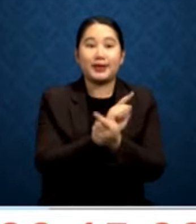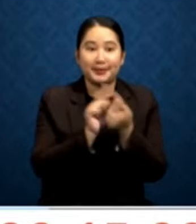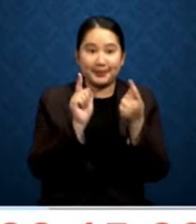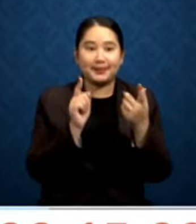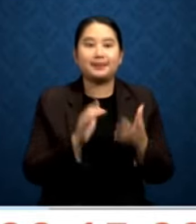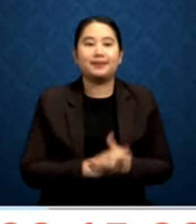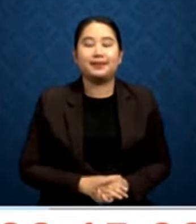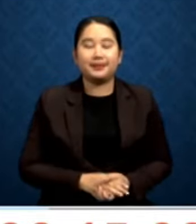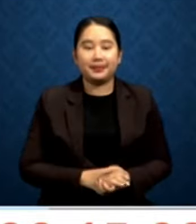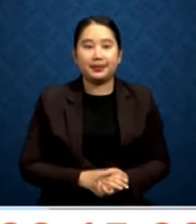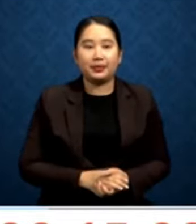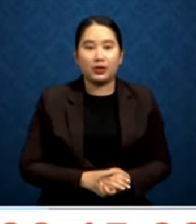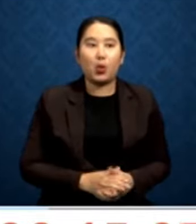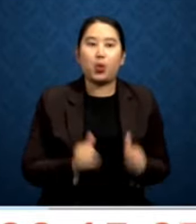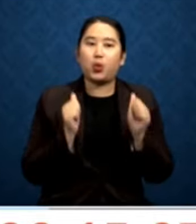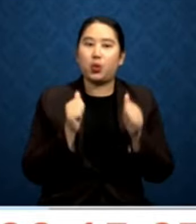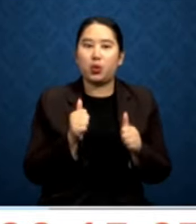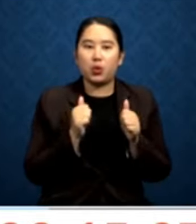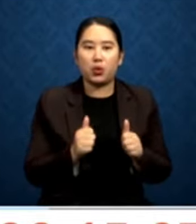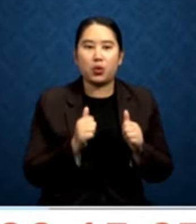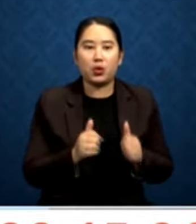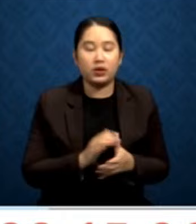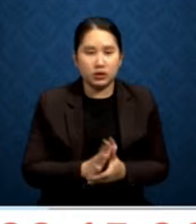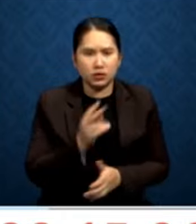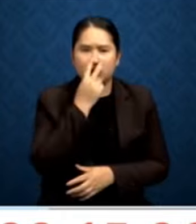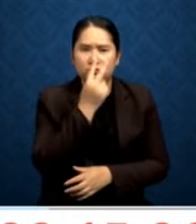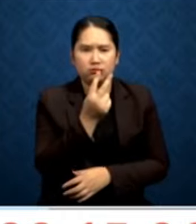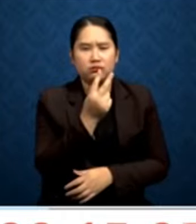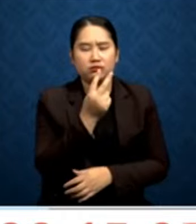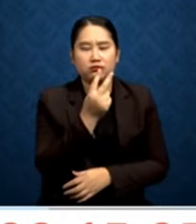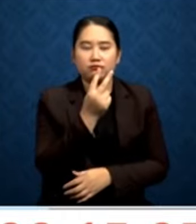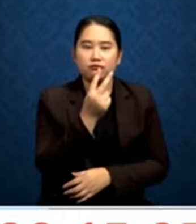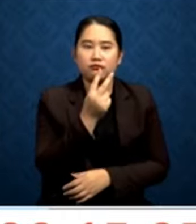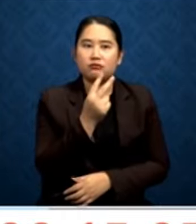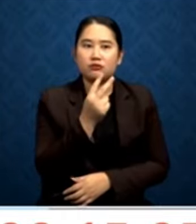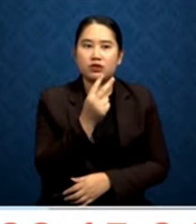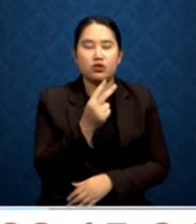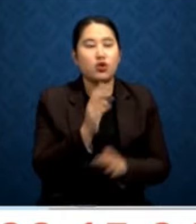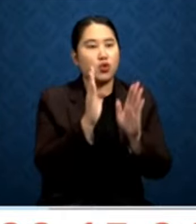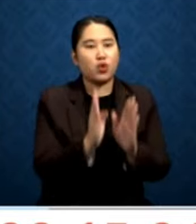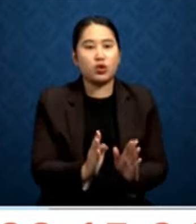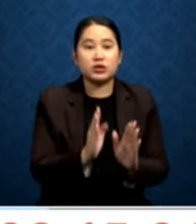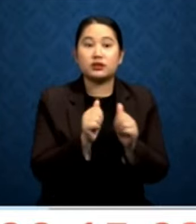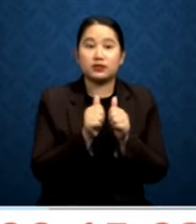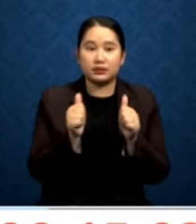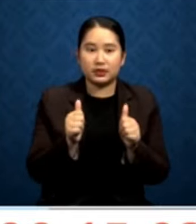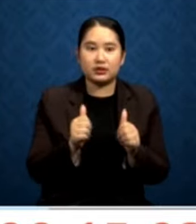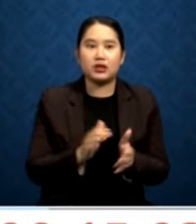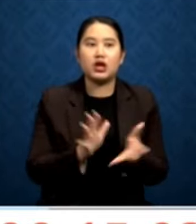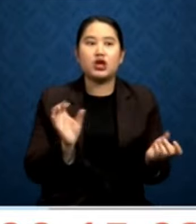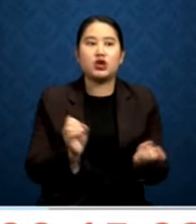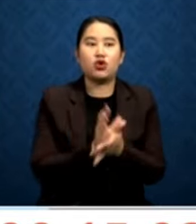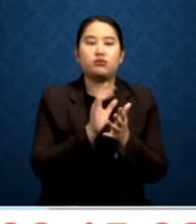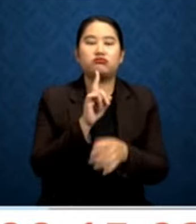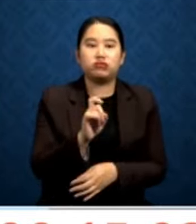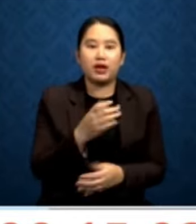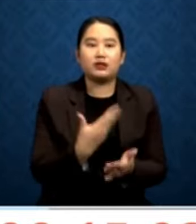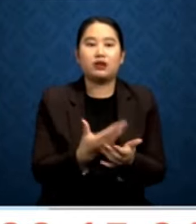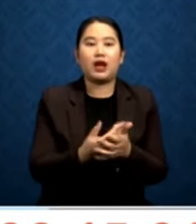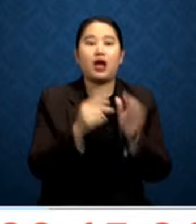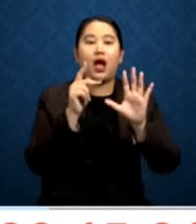โอ้โห สุดยอดเลยอัี้แบบก็ดูเหมอนแบบเป็นการสร้างคนดีมากเลยนะครับก็เสยหายไปอ 5,000 กวาล้าน